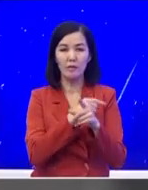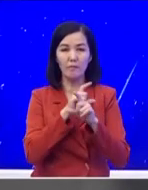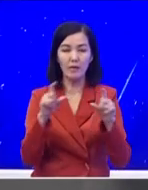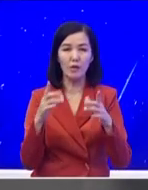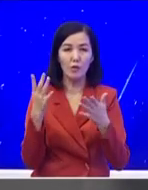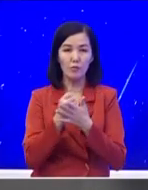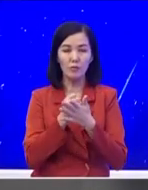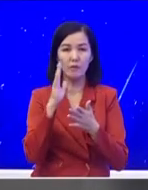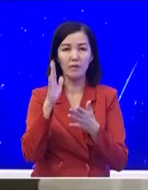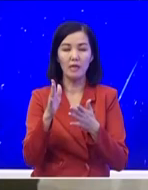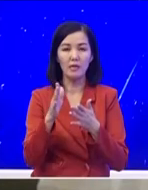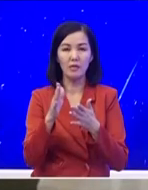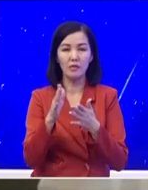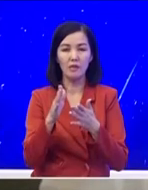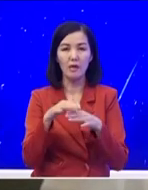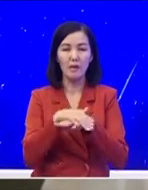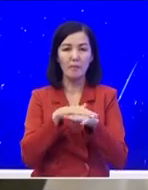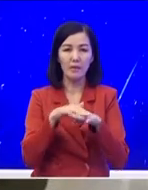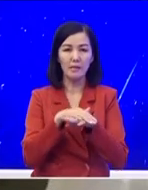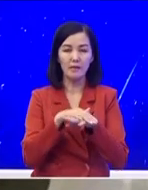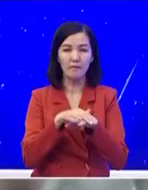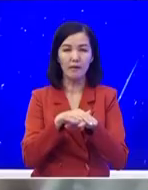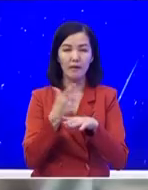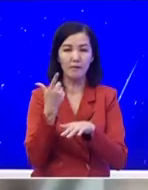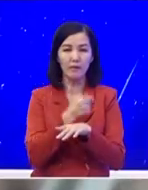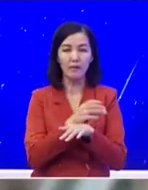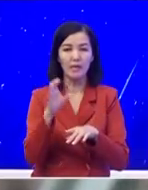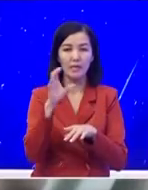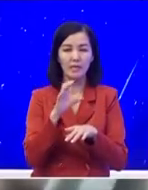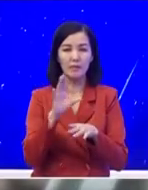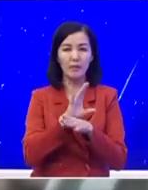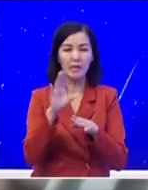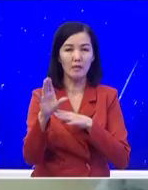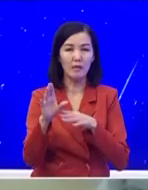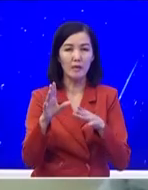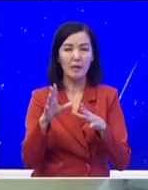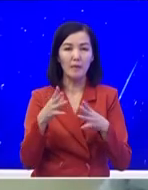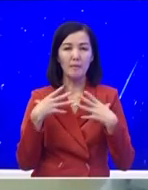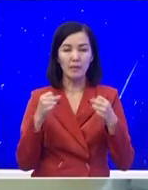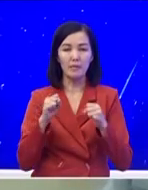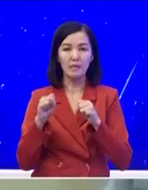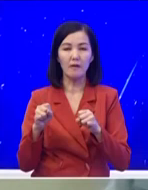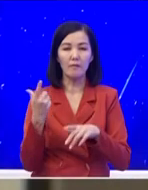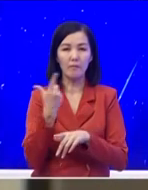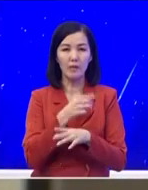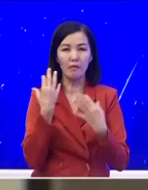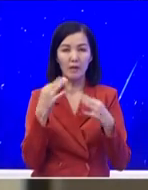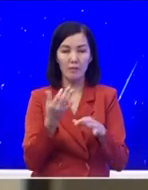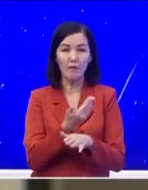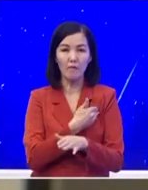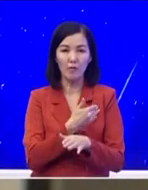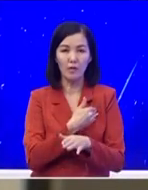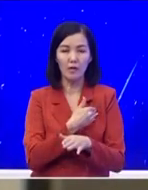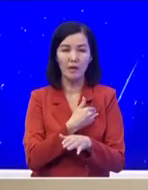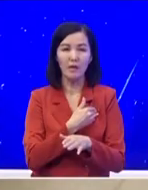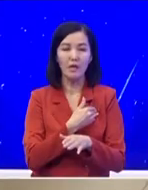успеха на дальнейших этапах развернуть массовое производство рассчитывают в сентябре. Минздраве обещает, что прививка будет добровольной. По словам ученых,